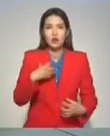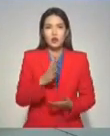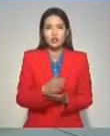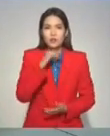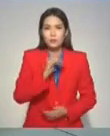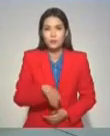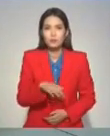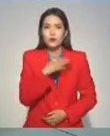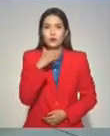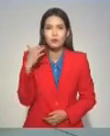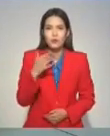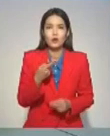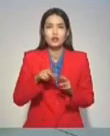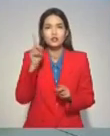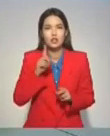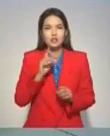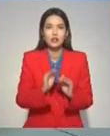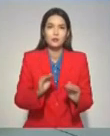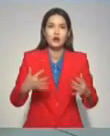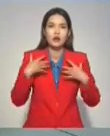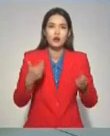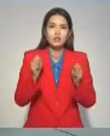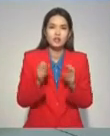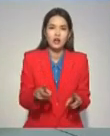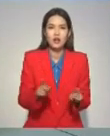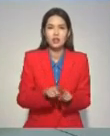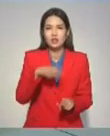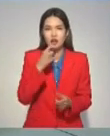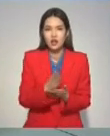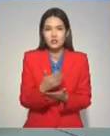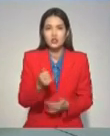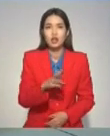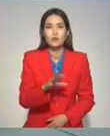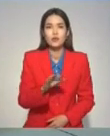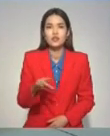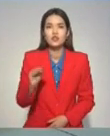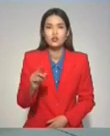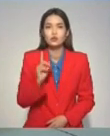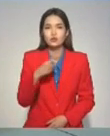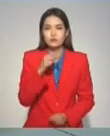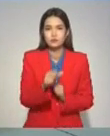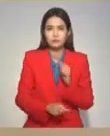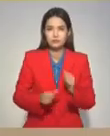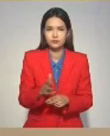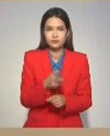күмән тудыратын тәттілердің бала денсаулығына қауіпті екенін айтады. Тілшіміз Мөлдір Жақанның бейне материалы.